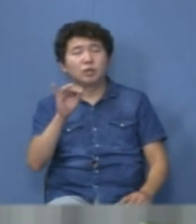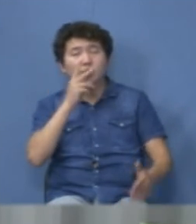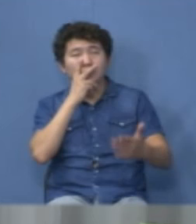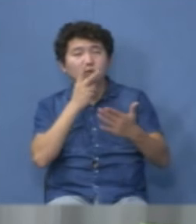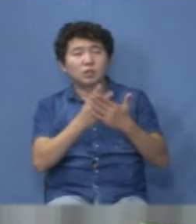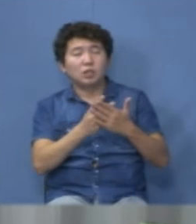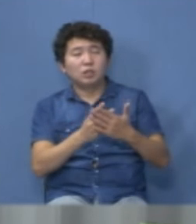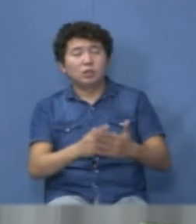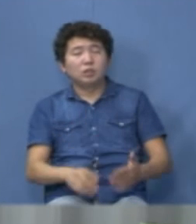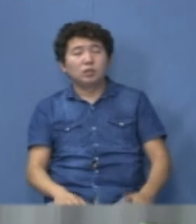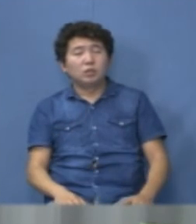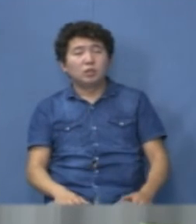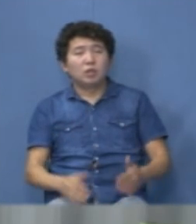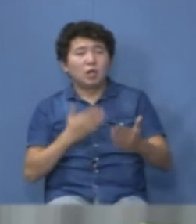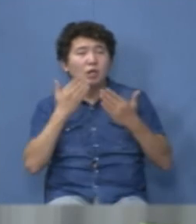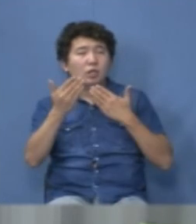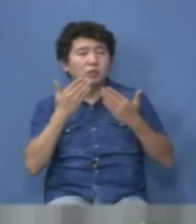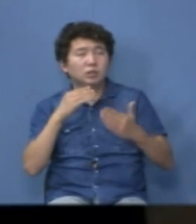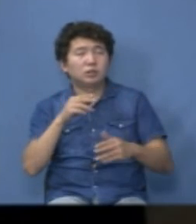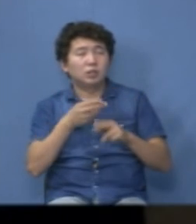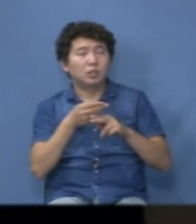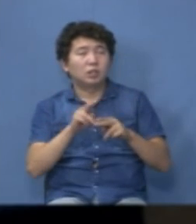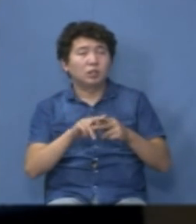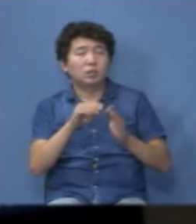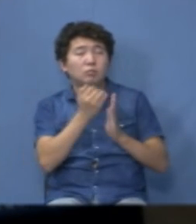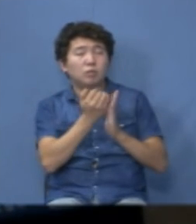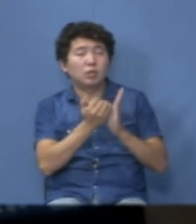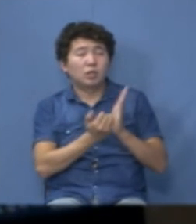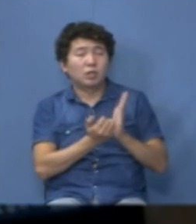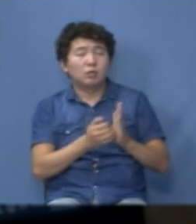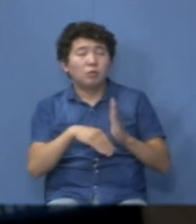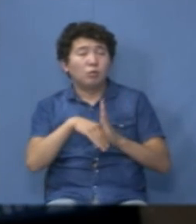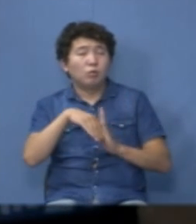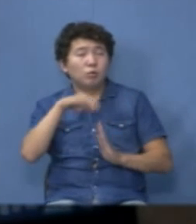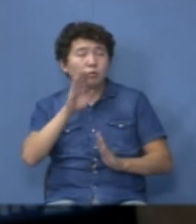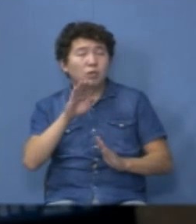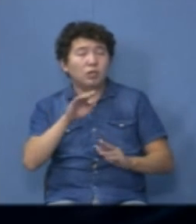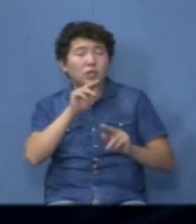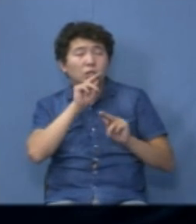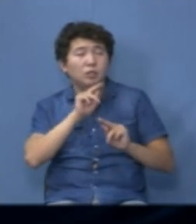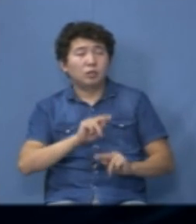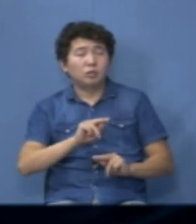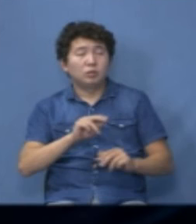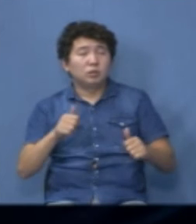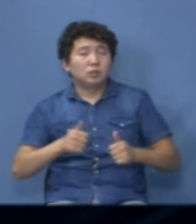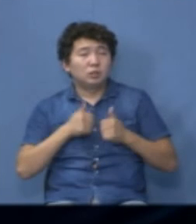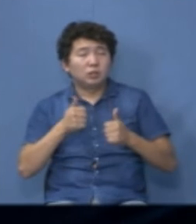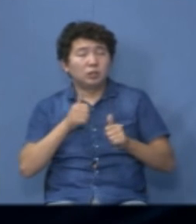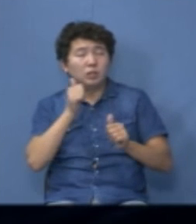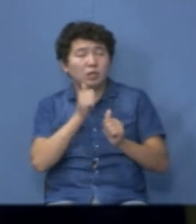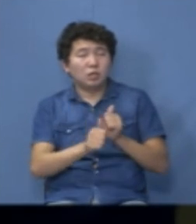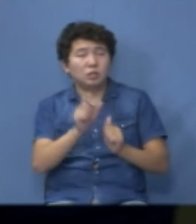позитивные только отношения к этой программе больше. Успех в той сфере, в которой ты работаешь, зависит от стремлений каждого